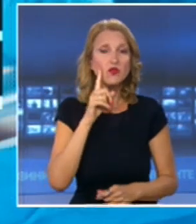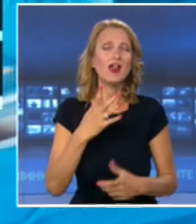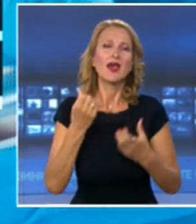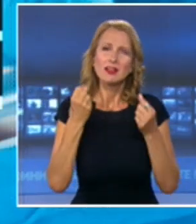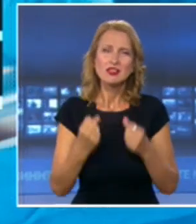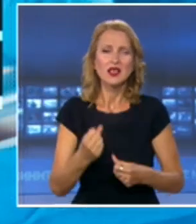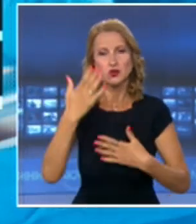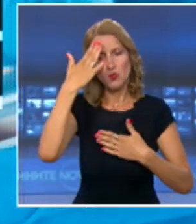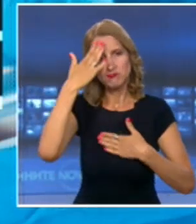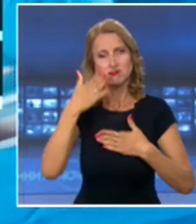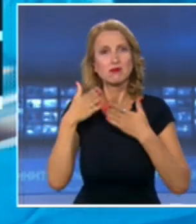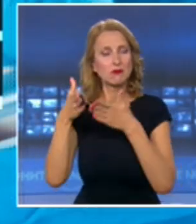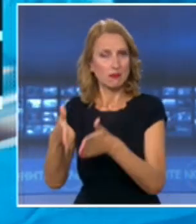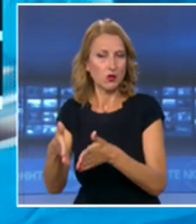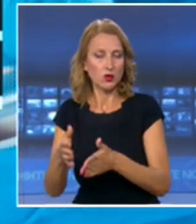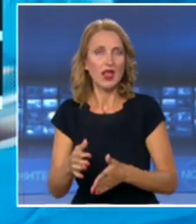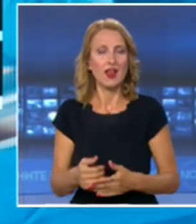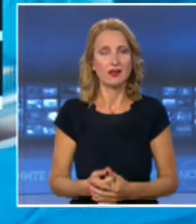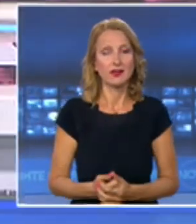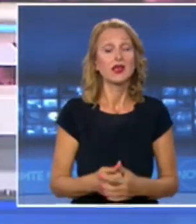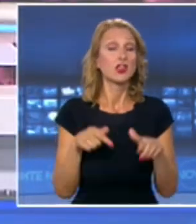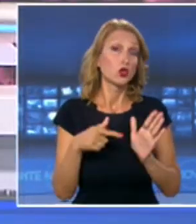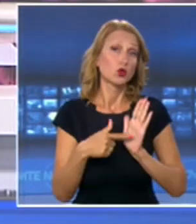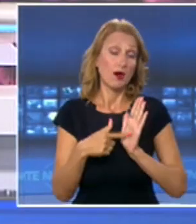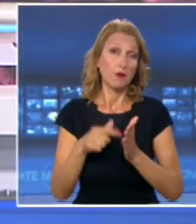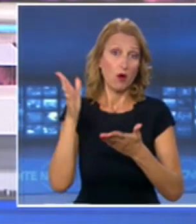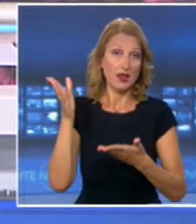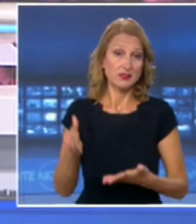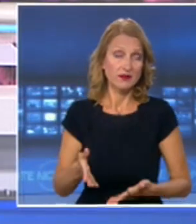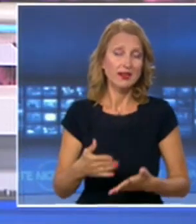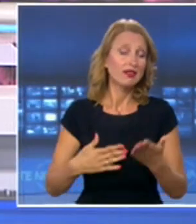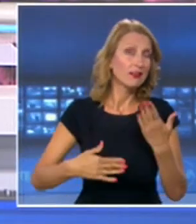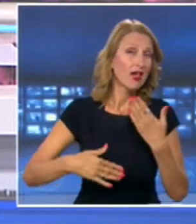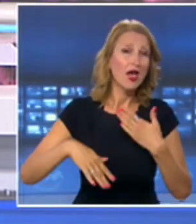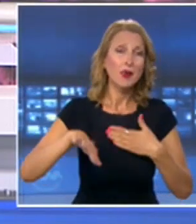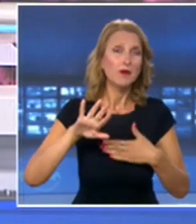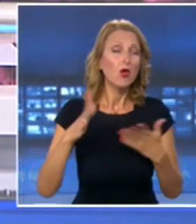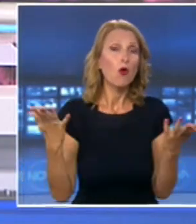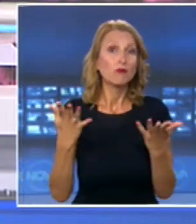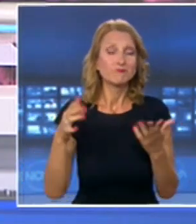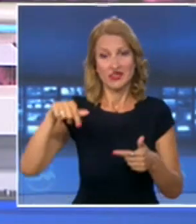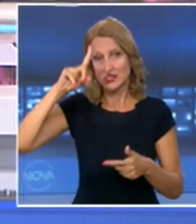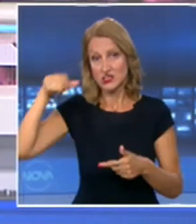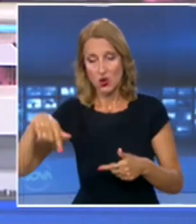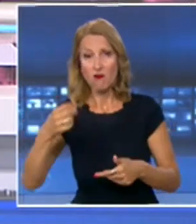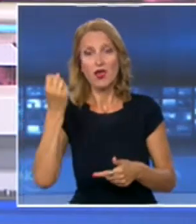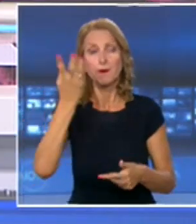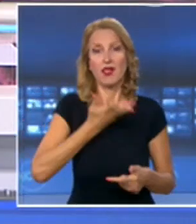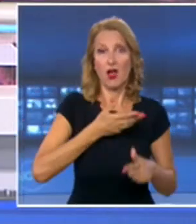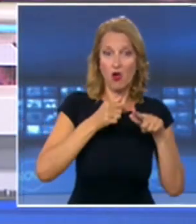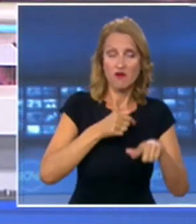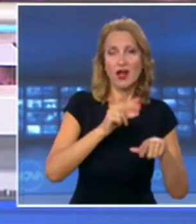интензивни отделения. Това показват данните на информационния портал. Най-много са заразените в София, Благоевград и